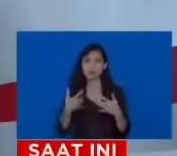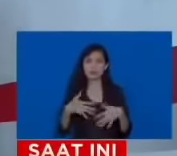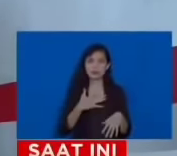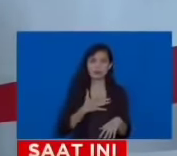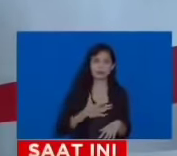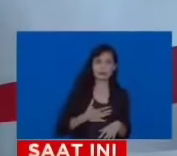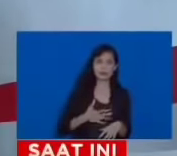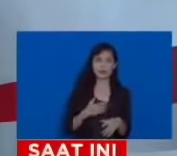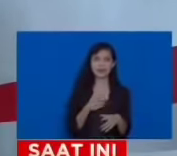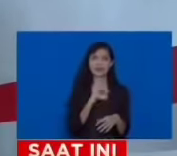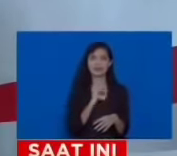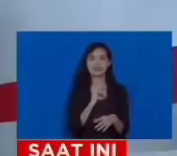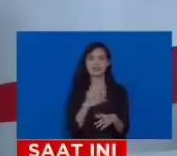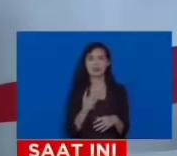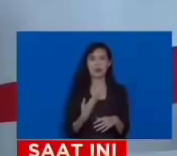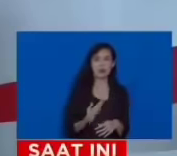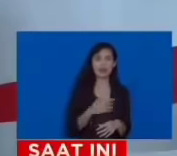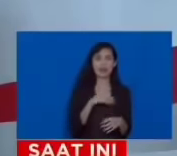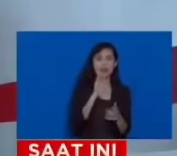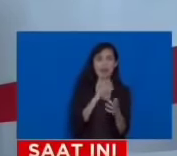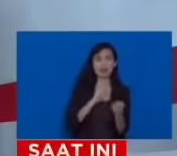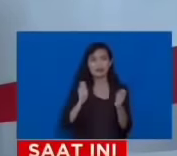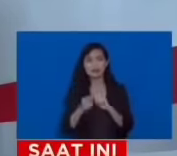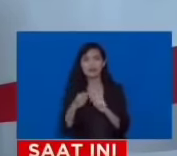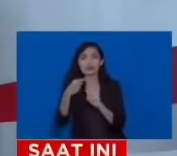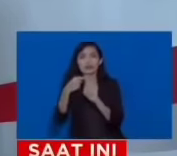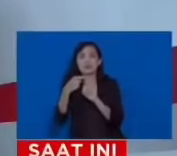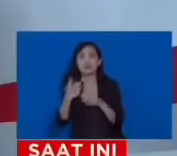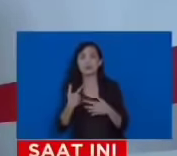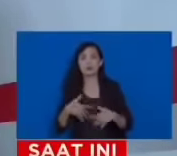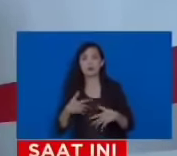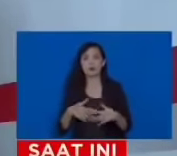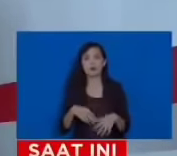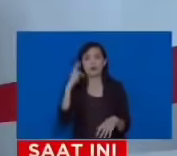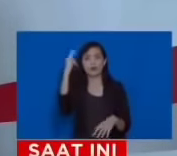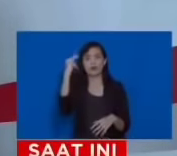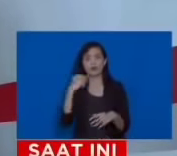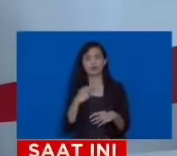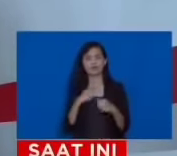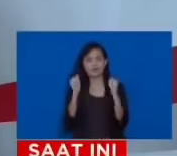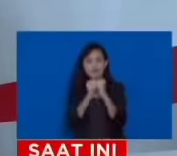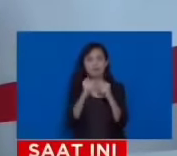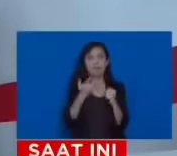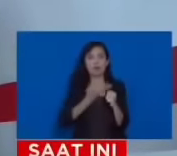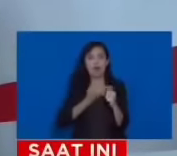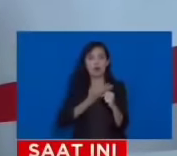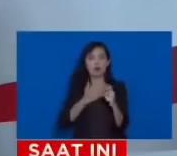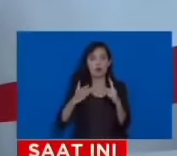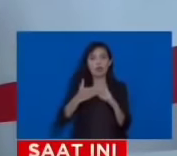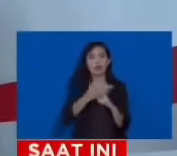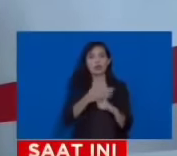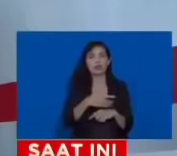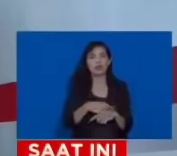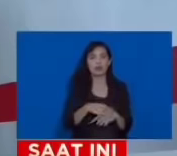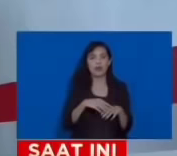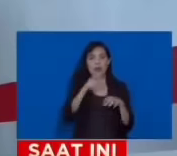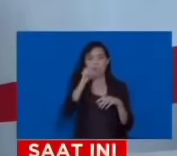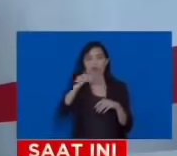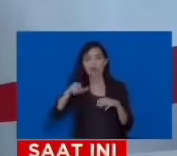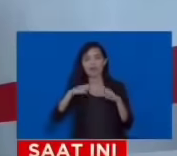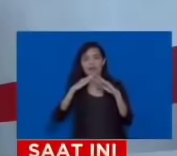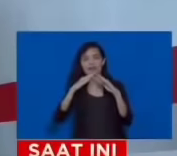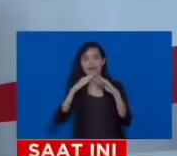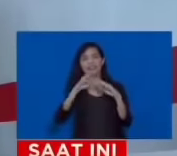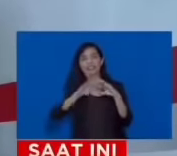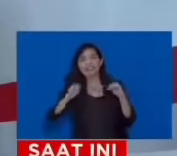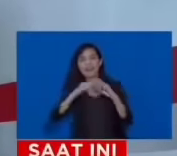pemerintah sangat kuat untuk melindungi mereka dengan secara terus-menerus mendistribusikan